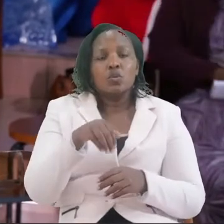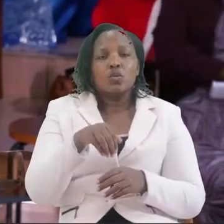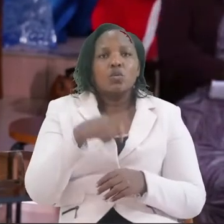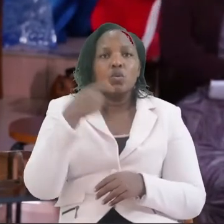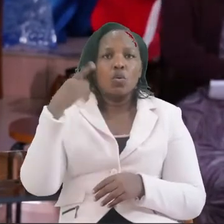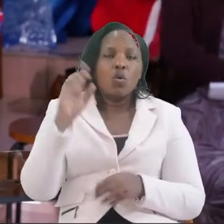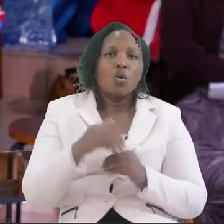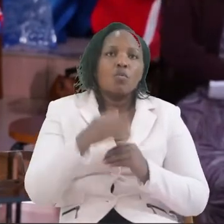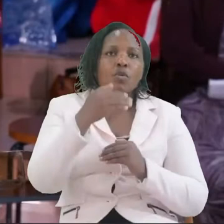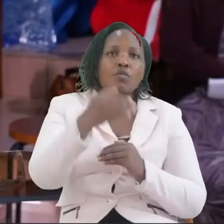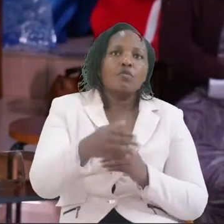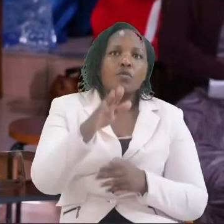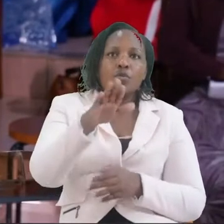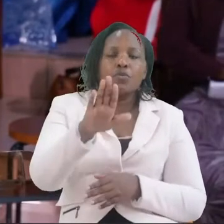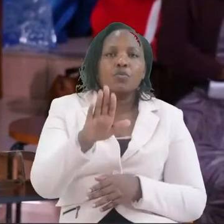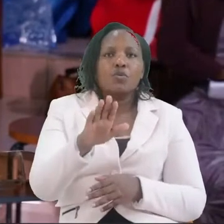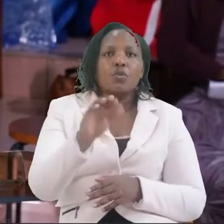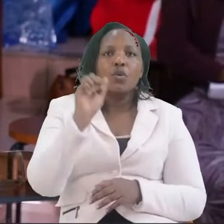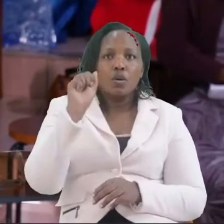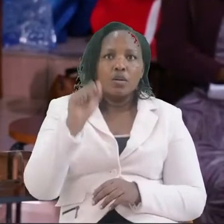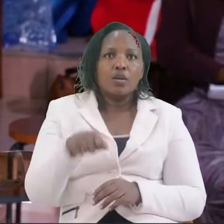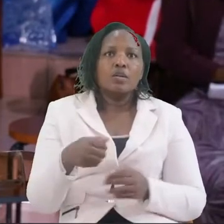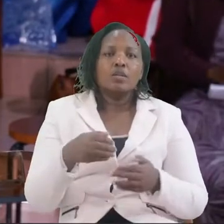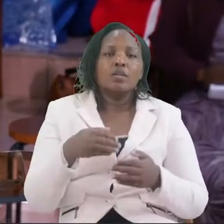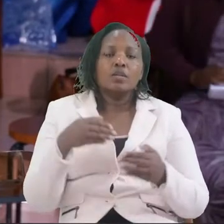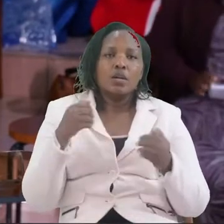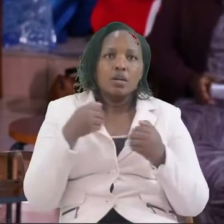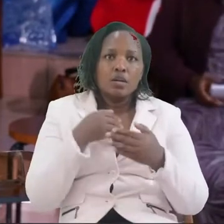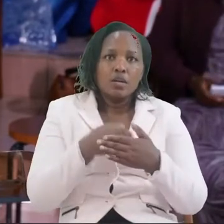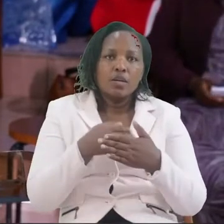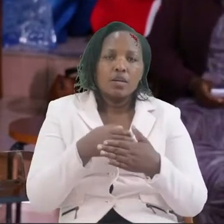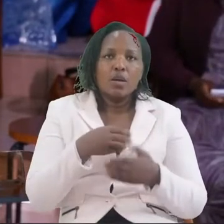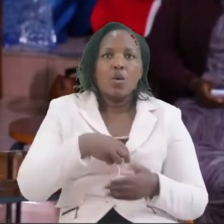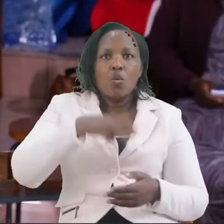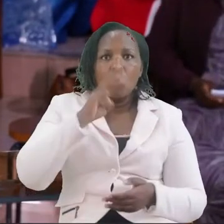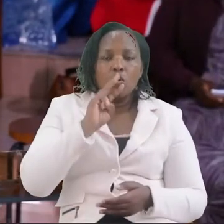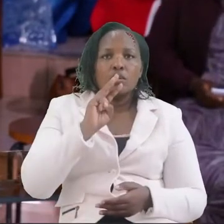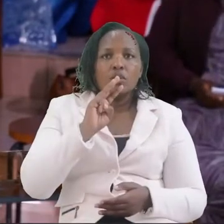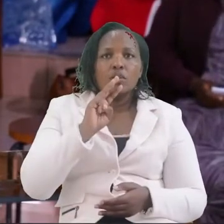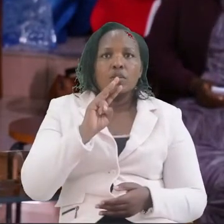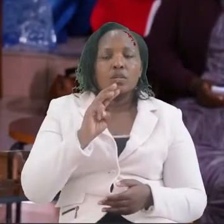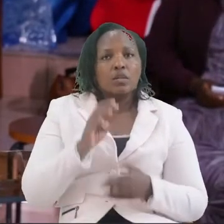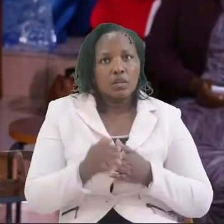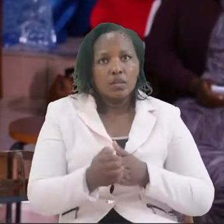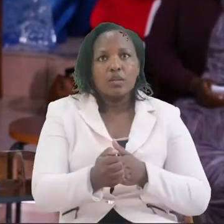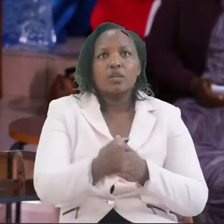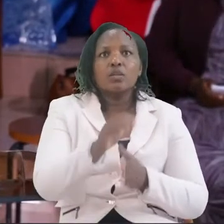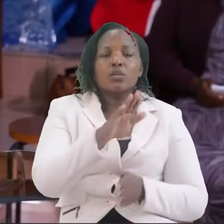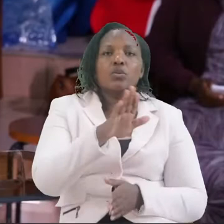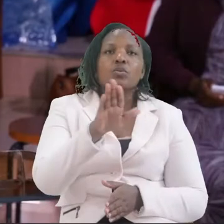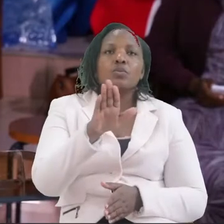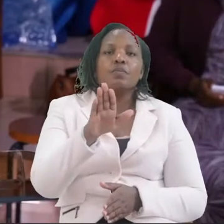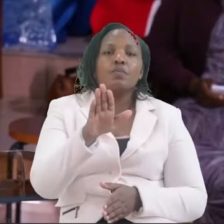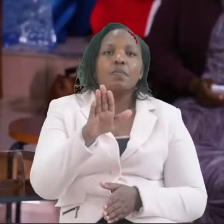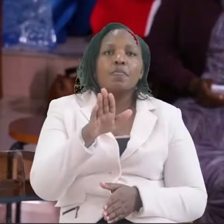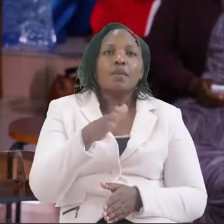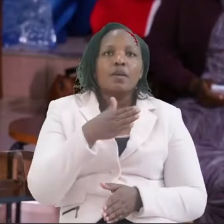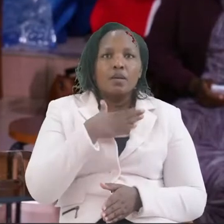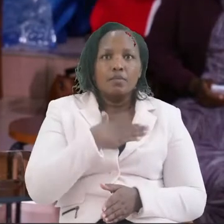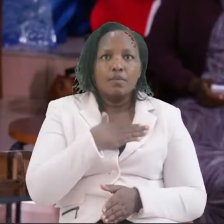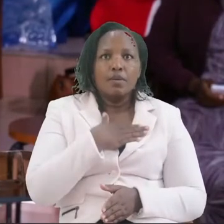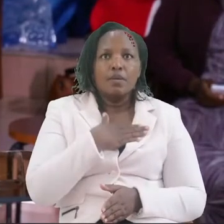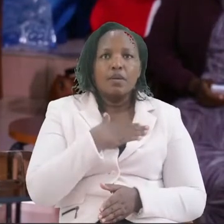atawatangulia. Naam, karibu na chemichemi za maji atawaongoza. 11.